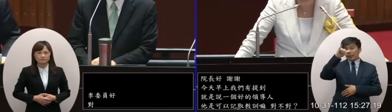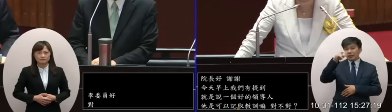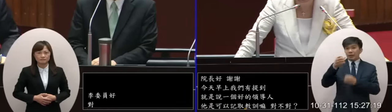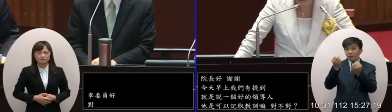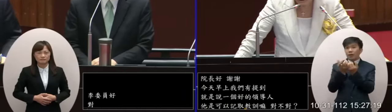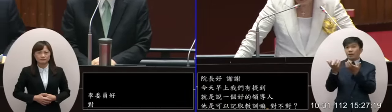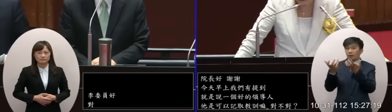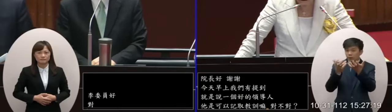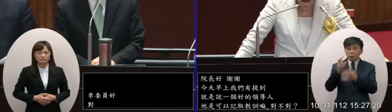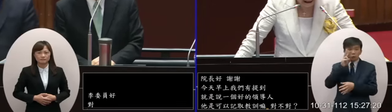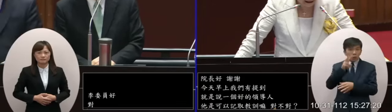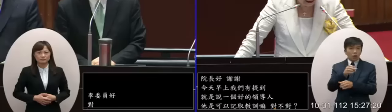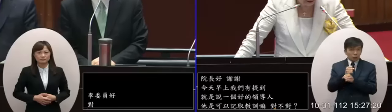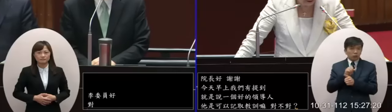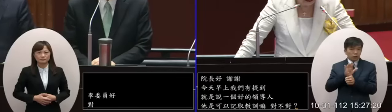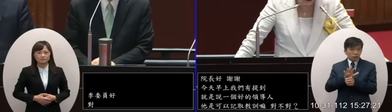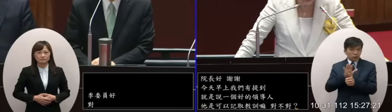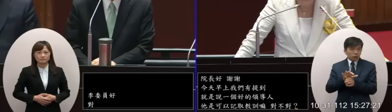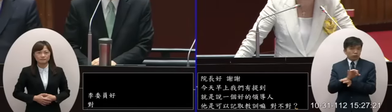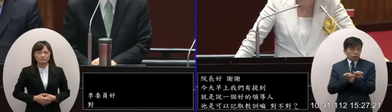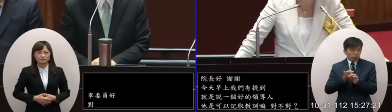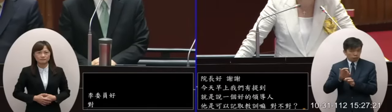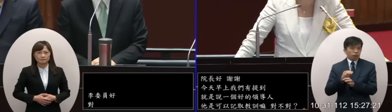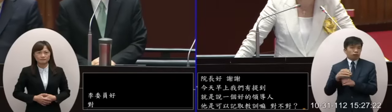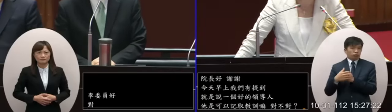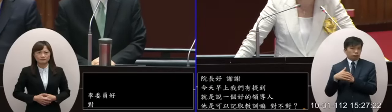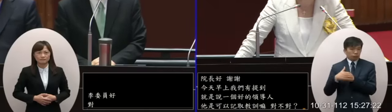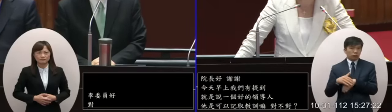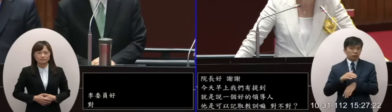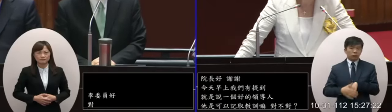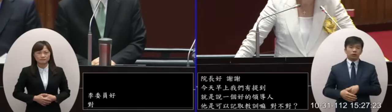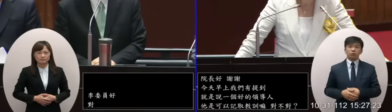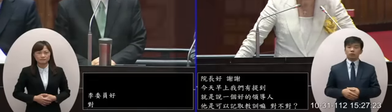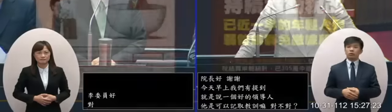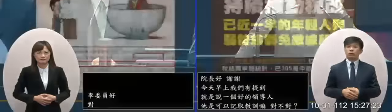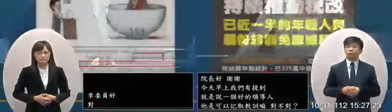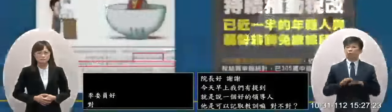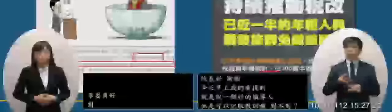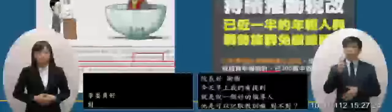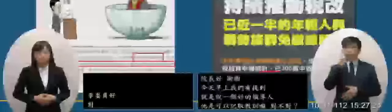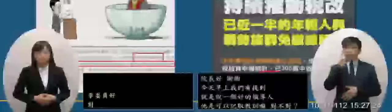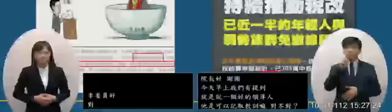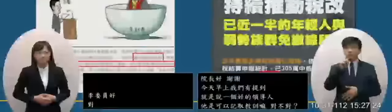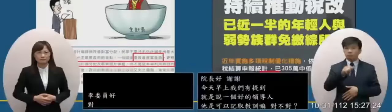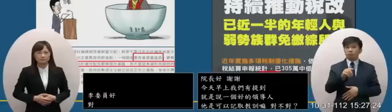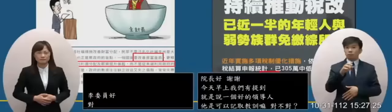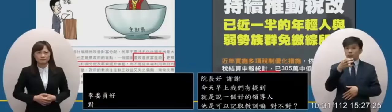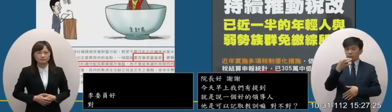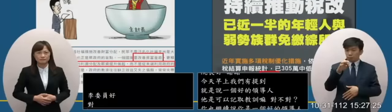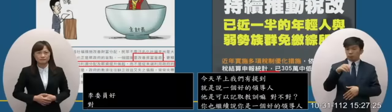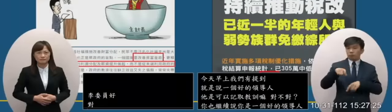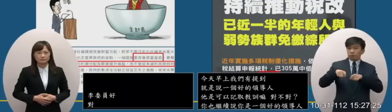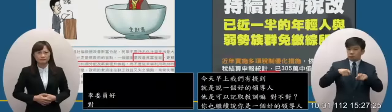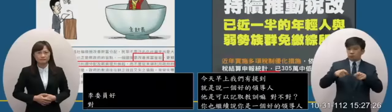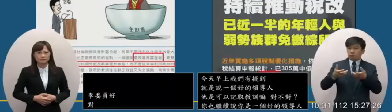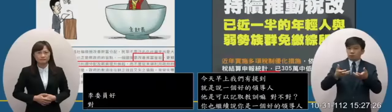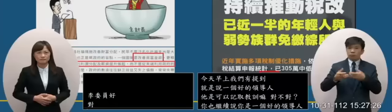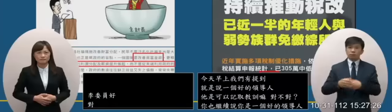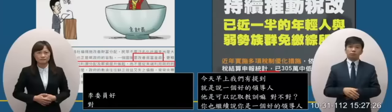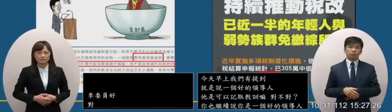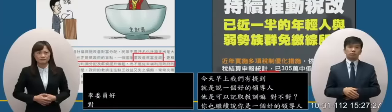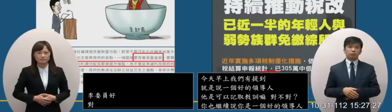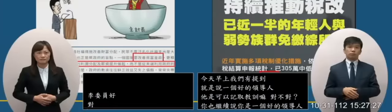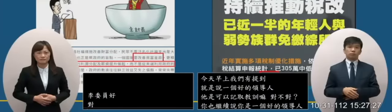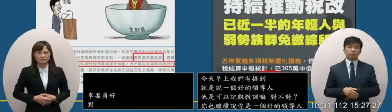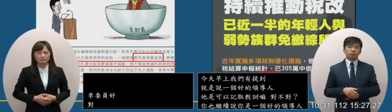您是这样说的。好，我们来看一下我们对于财政的部分呢、啊，这院长。我前一阵子呢，其实我看到了，